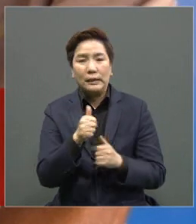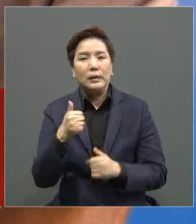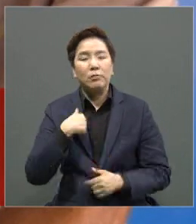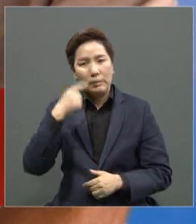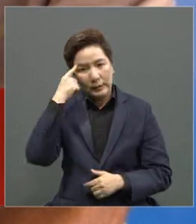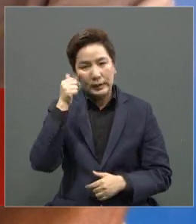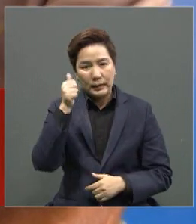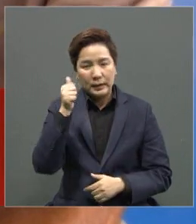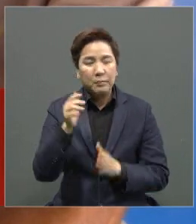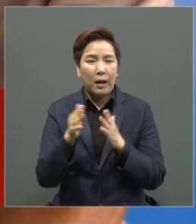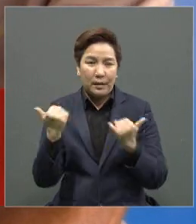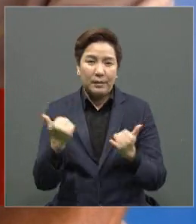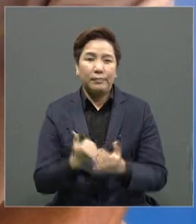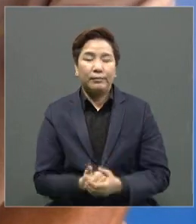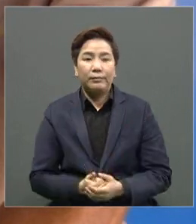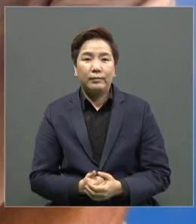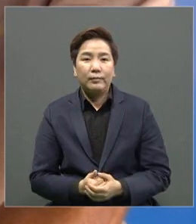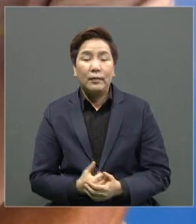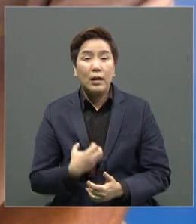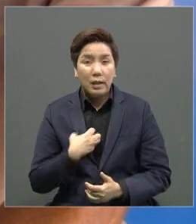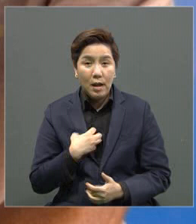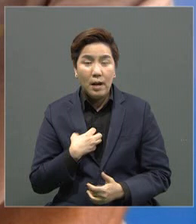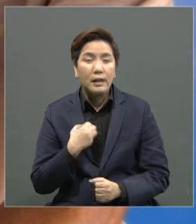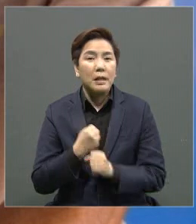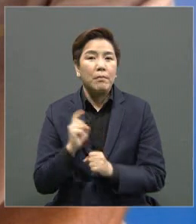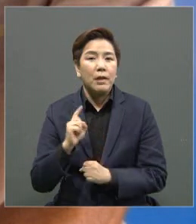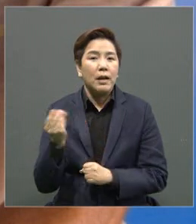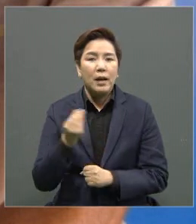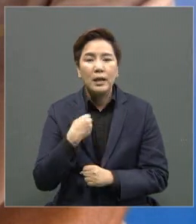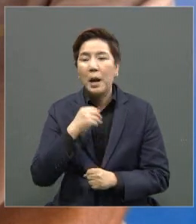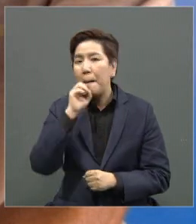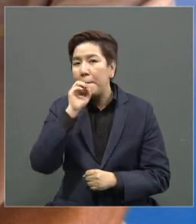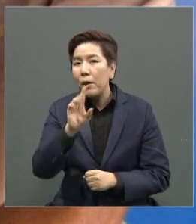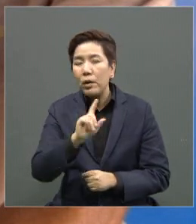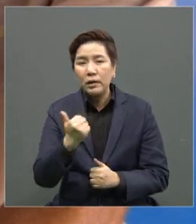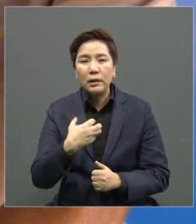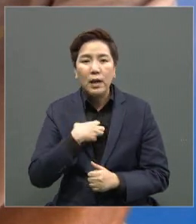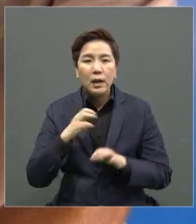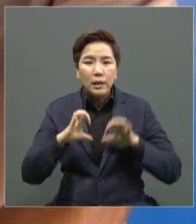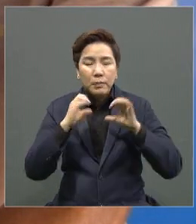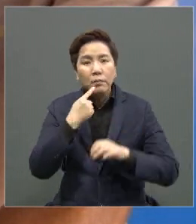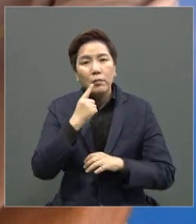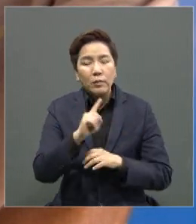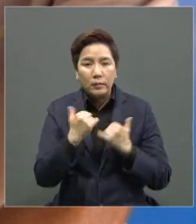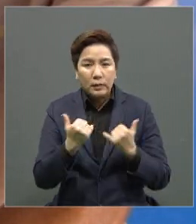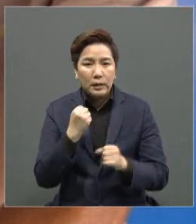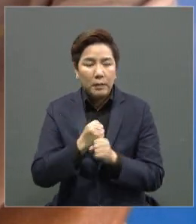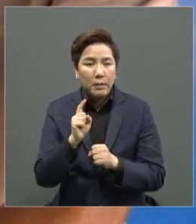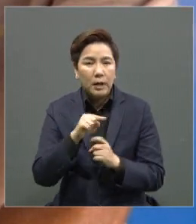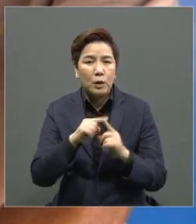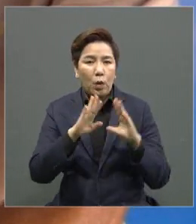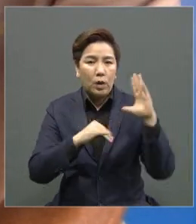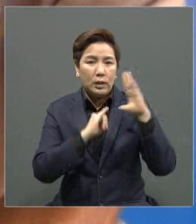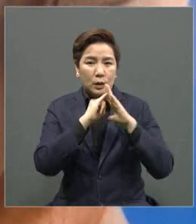าดีมาก เราอยากให้เขาทำอะไรนะอยากบอกอะไรของรัฐบาลไหมว่าอยากทำอะไรกับจังหวัดระ